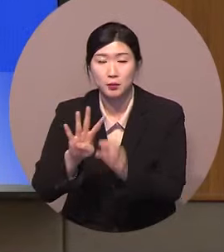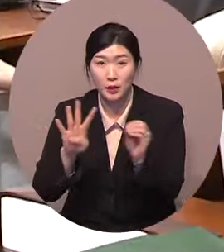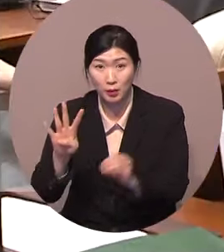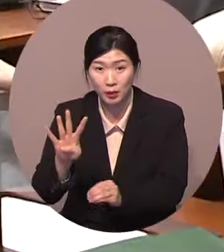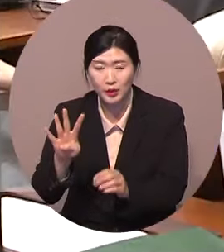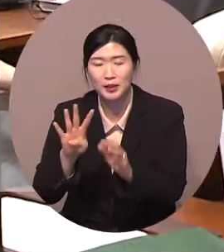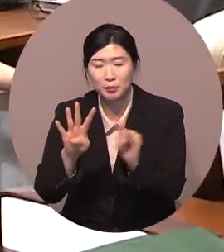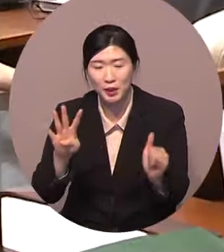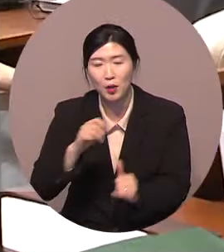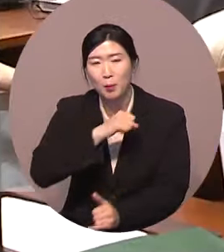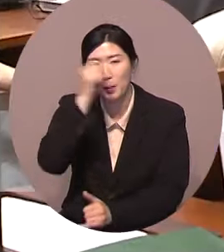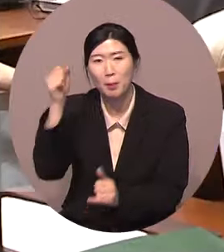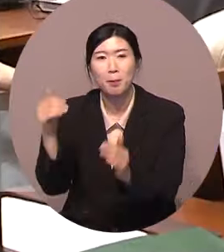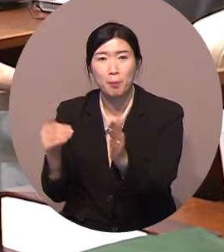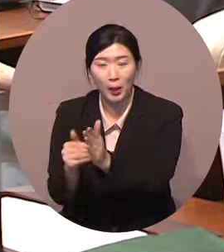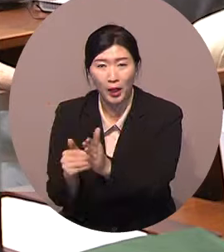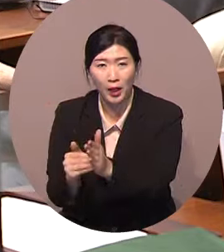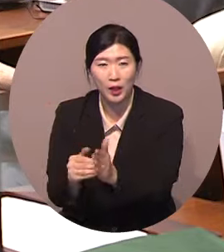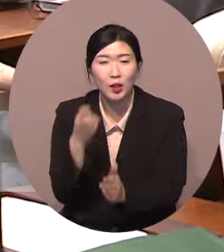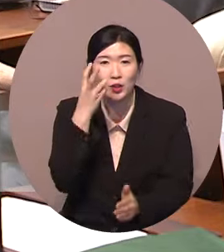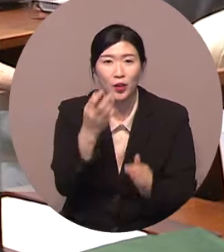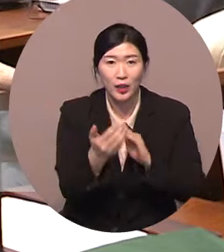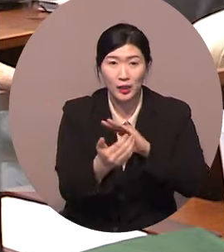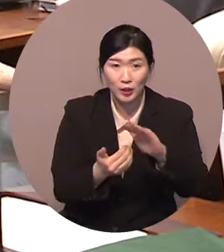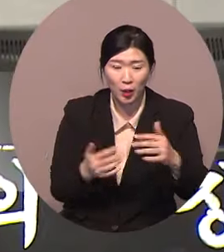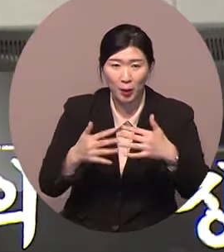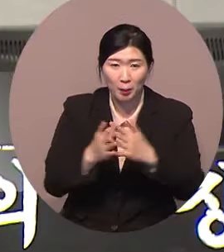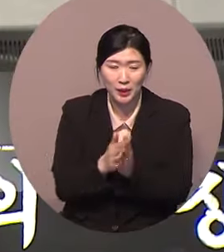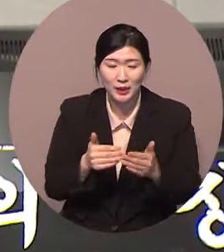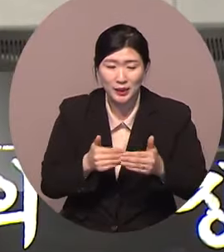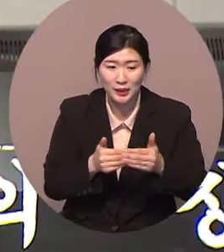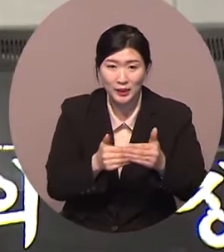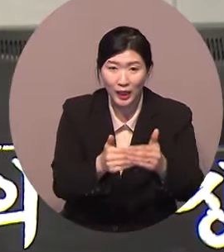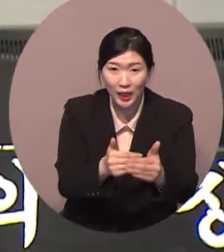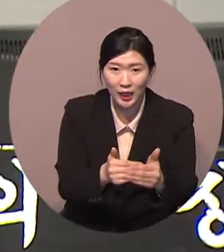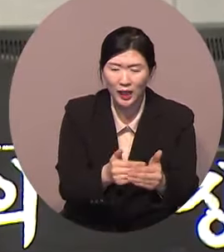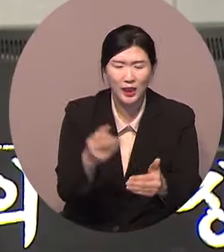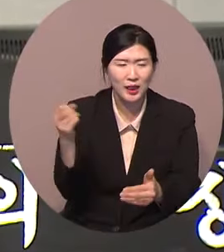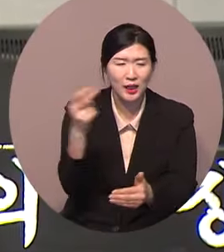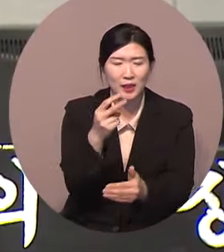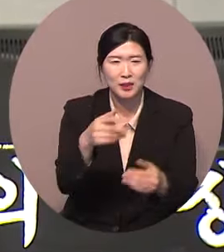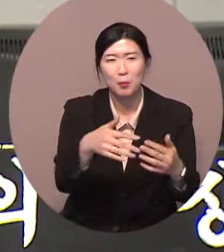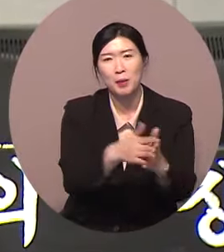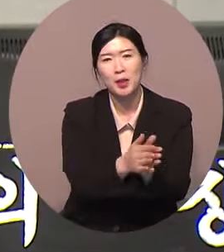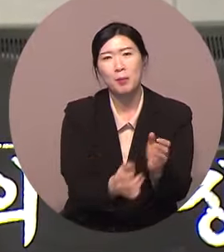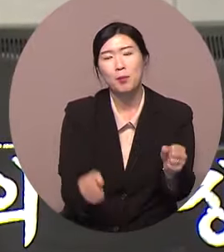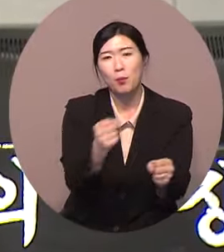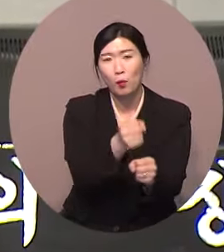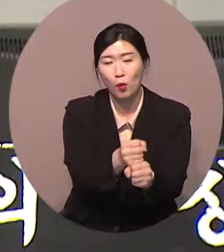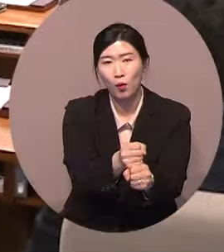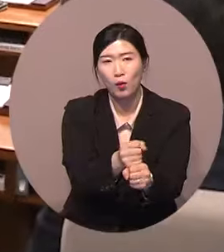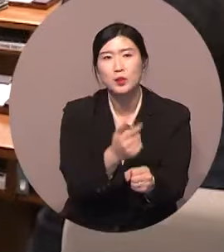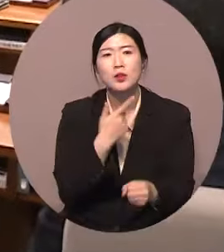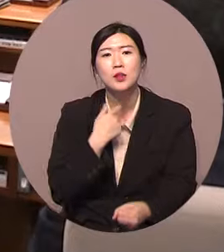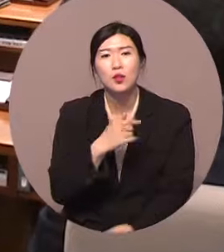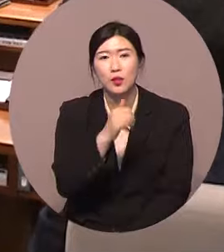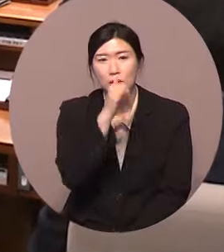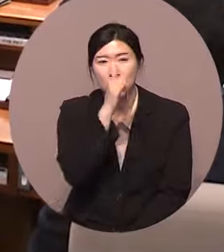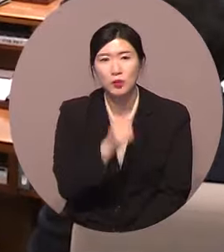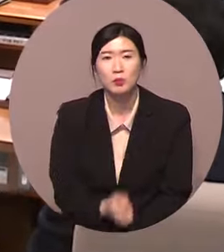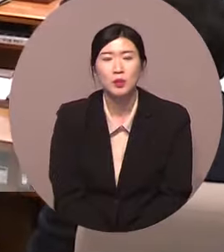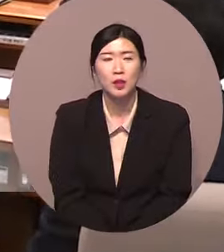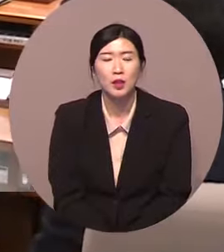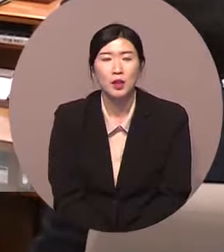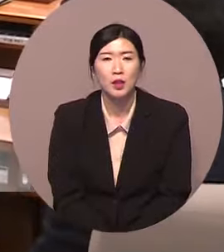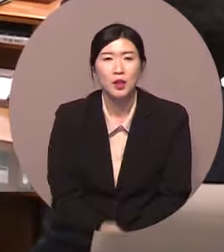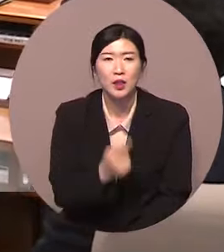통과했습니다. 석 달 전 한 차례 폐지안을 통과시켰다 충남교육감의 요구로 부활한 지 한 달 만입니다. 더불어민주당 소속